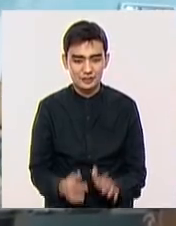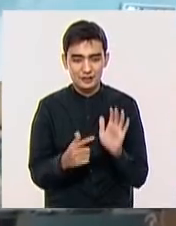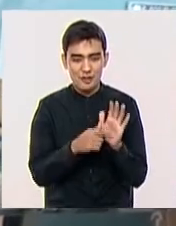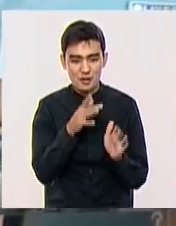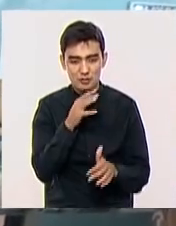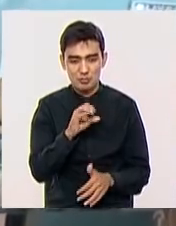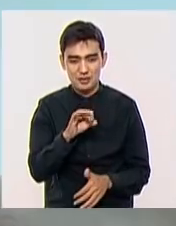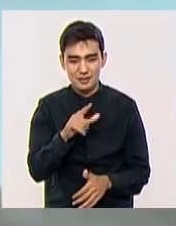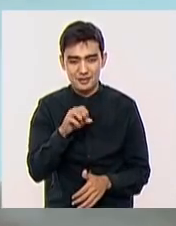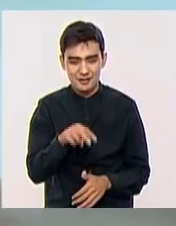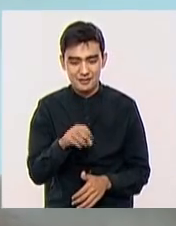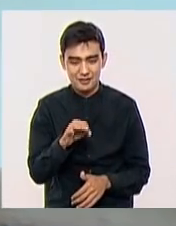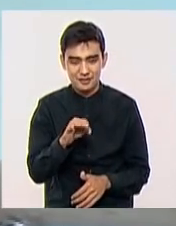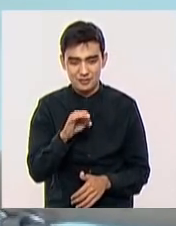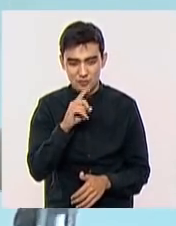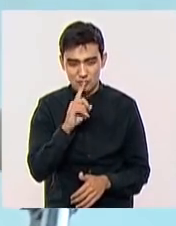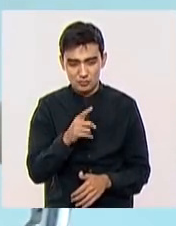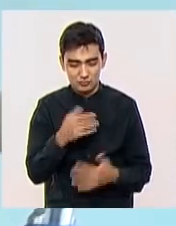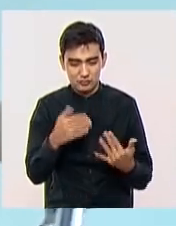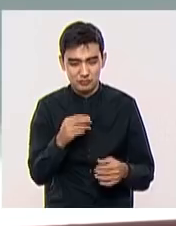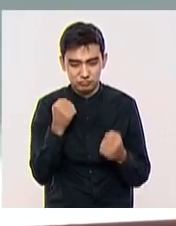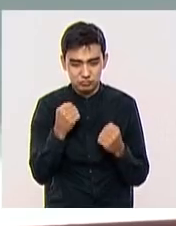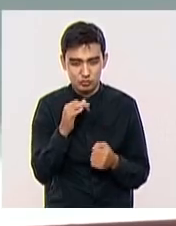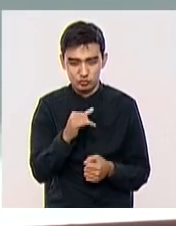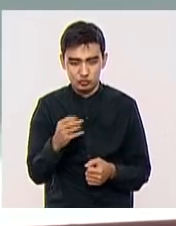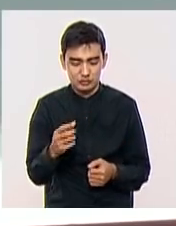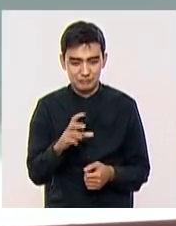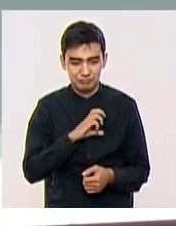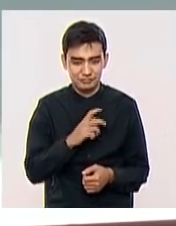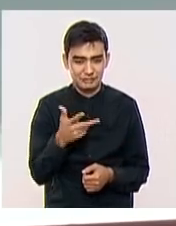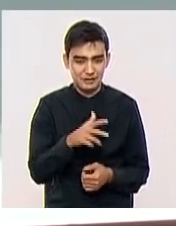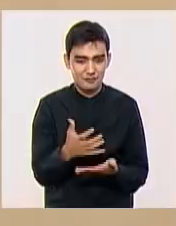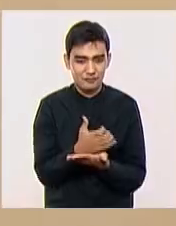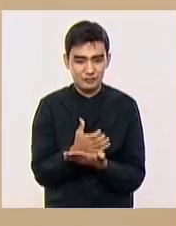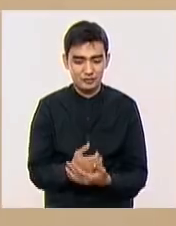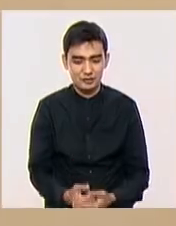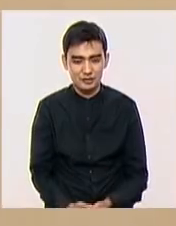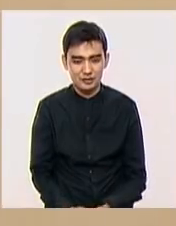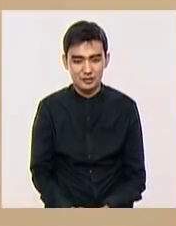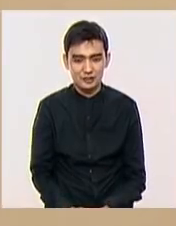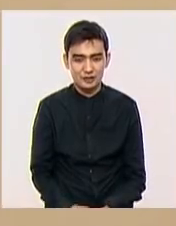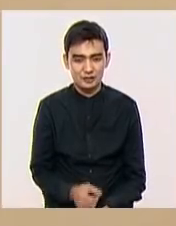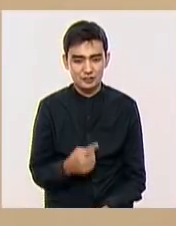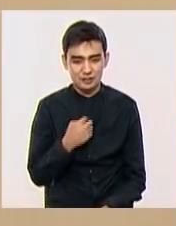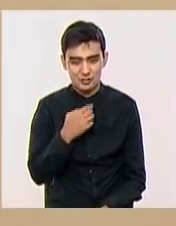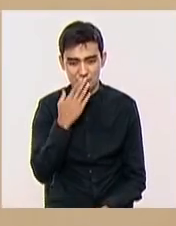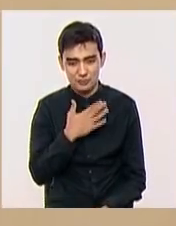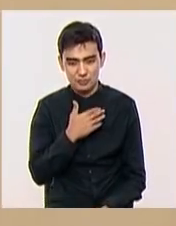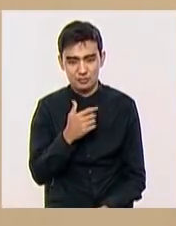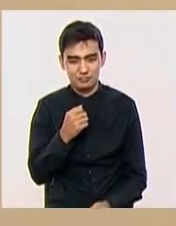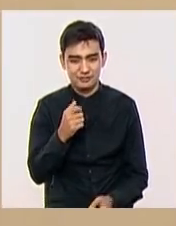7-летний Мигель Шушубаев всего полгода занимается гимнастикой и уже заработал 3 кубка. Я люблю